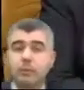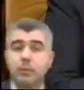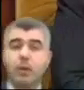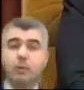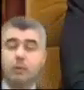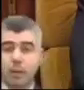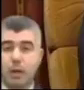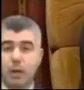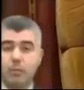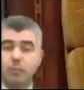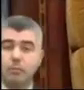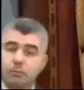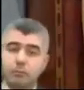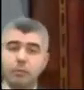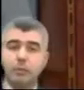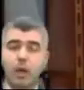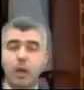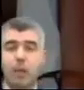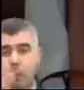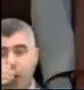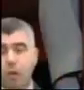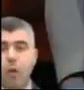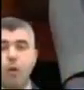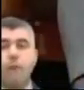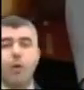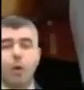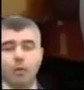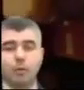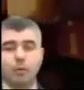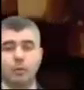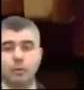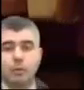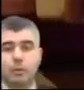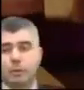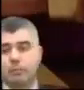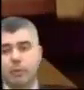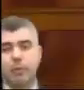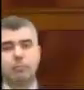الاستراتيجية ستكون في صميم اللقاءات